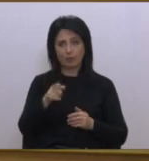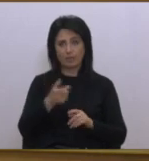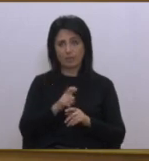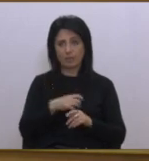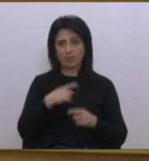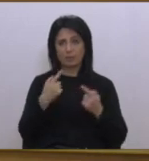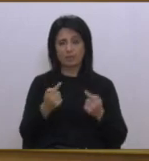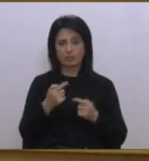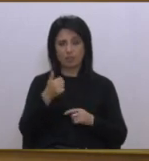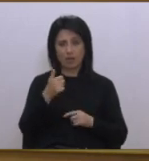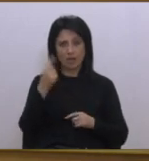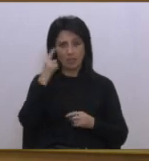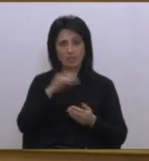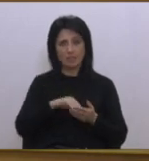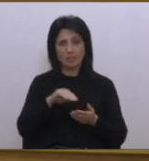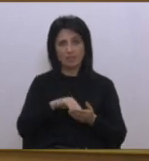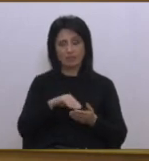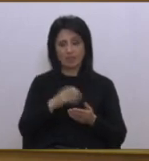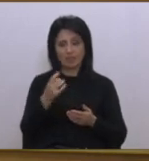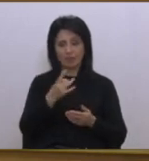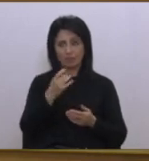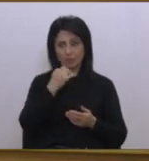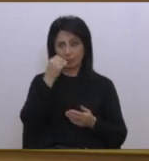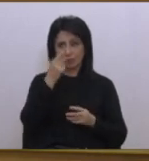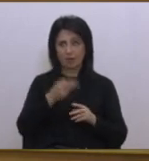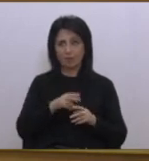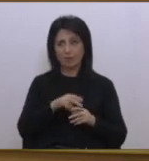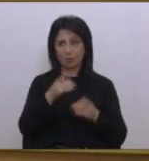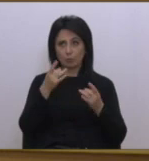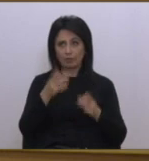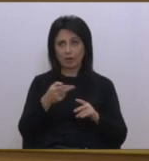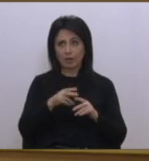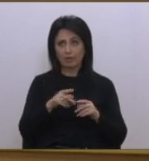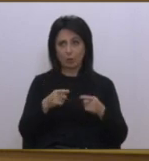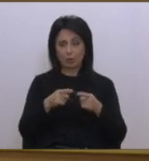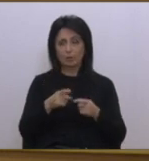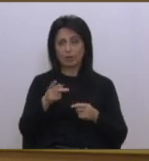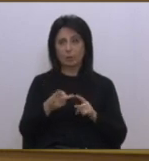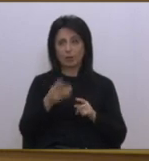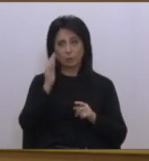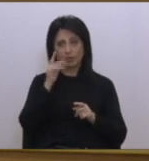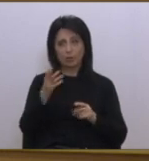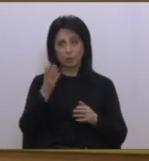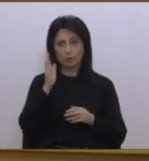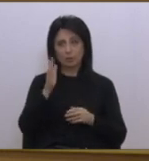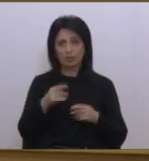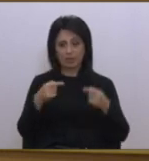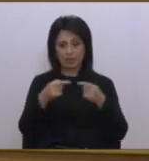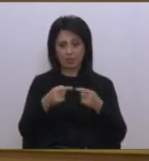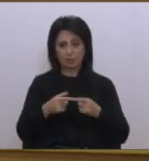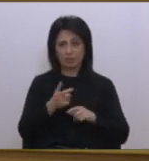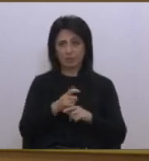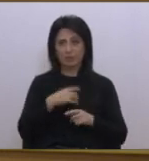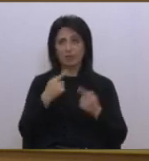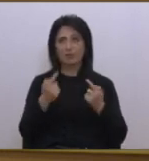ძალიან მნიშვნელოვანი და კარგი ინიციატივა და კიდევ ერთხელ მადლობა ამისთვის. Უბრალოდ აი ამ კუთხითაც მეორე მოსმენების დროს თუ იქნება დაზუსტებები,